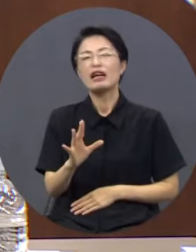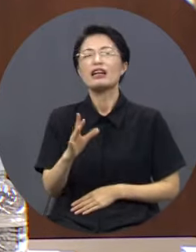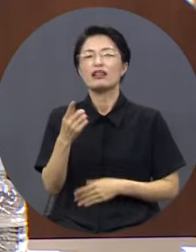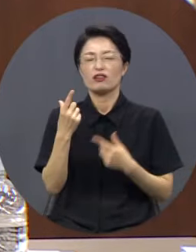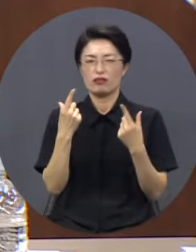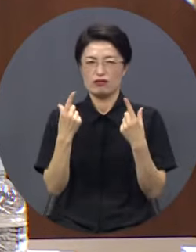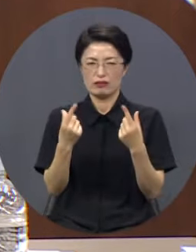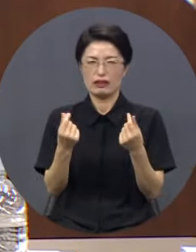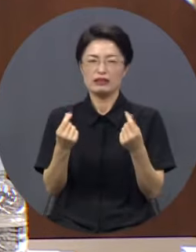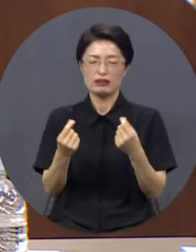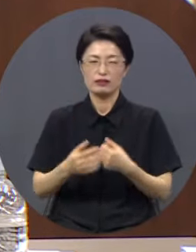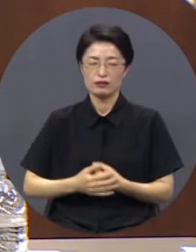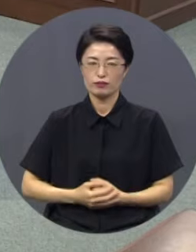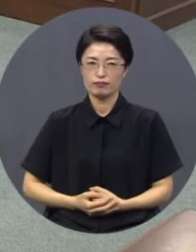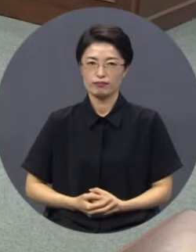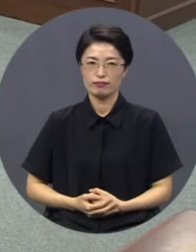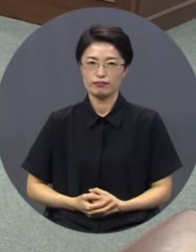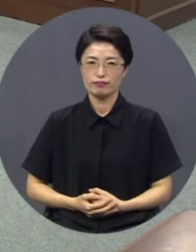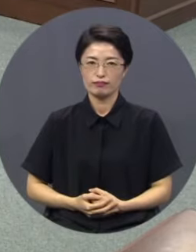돼